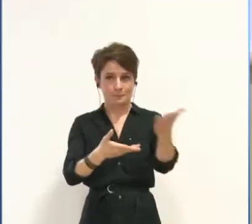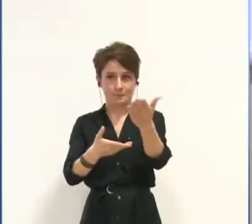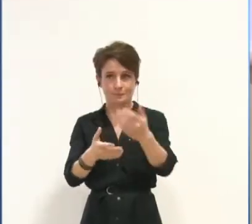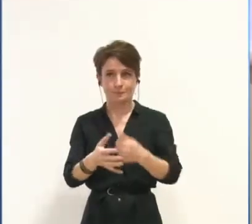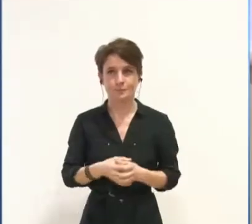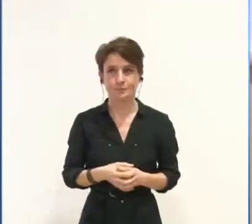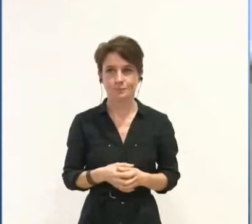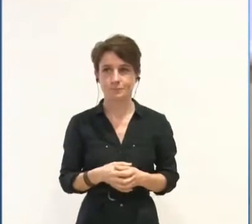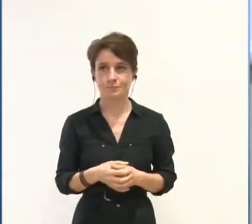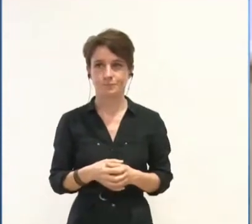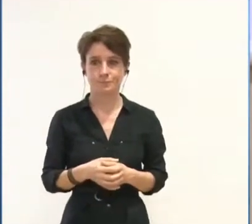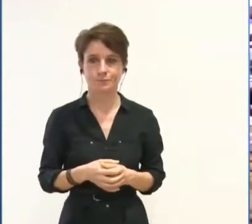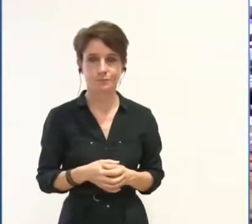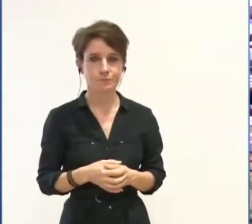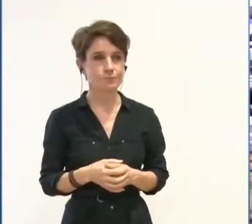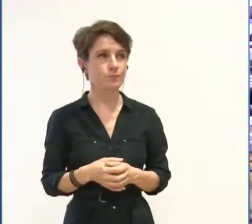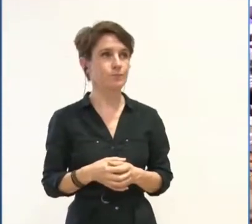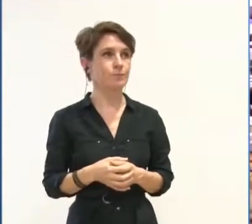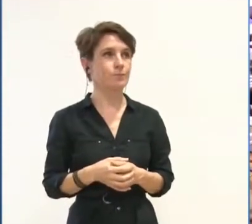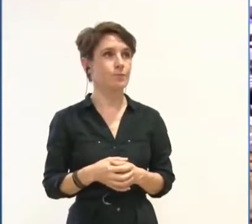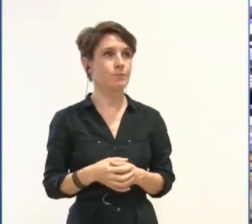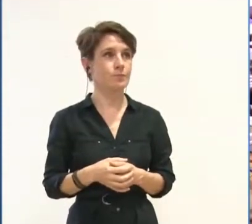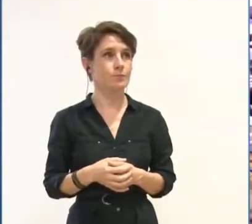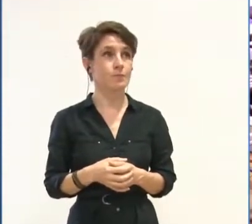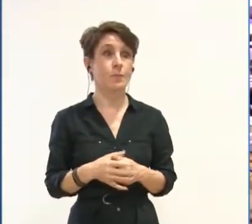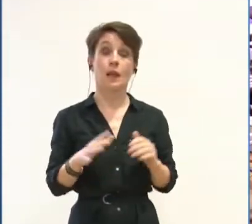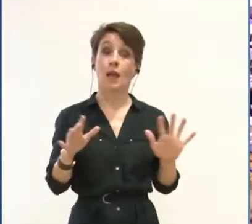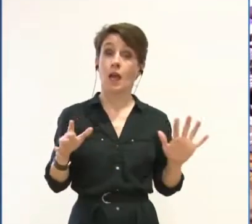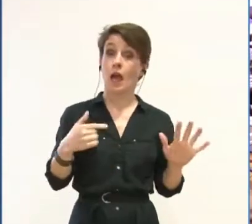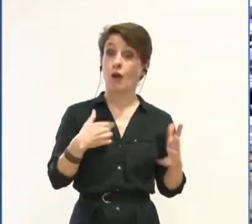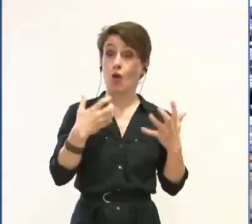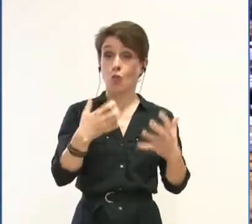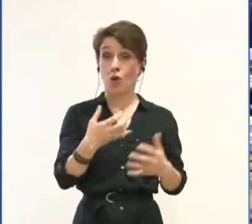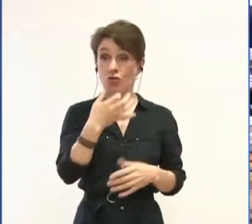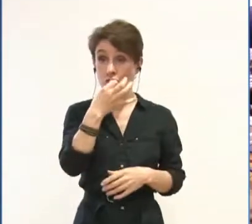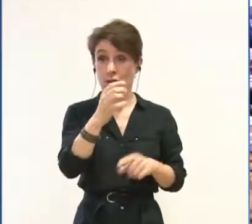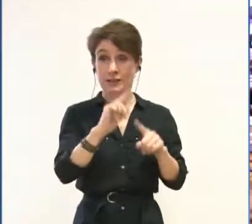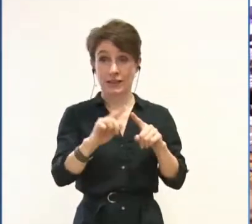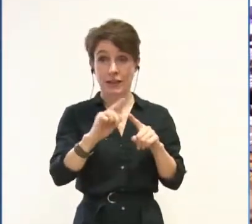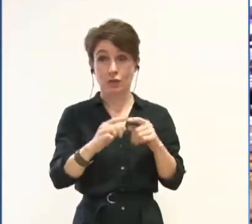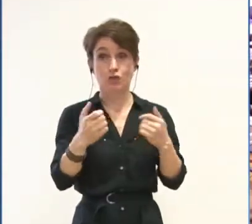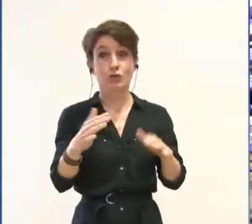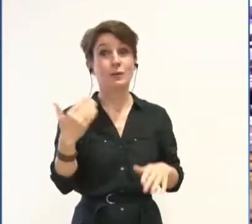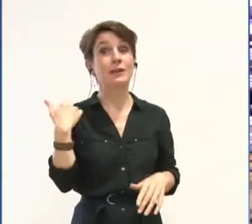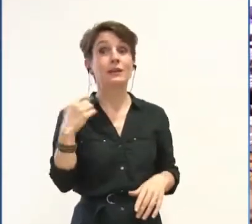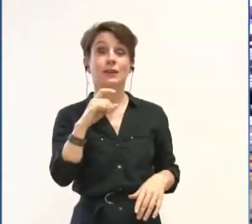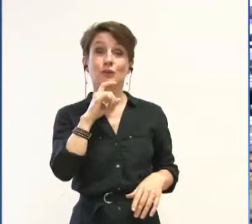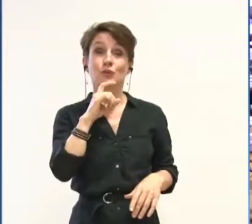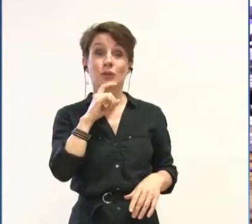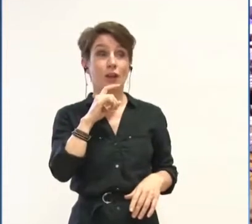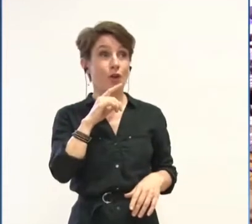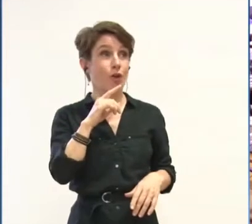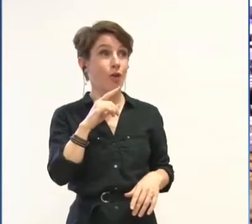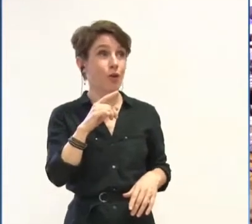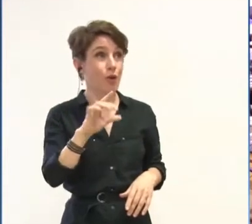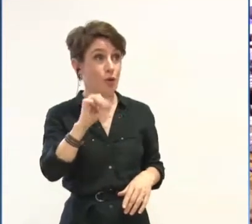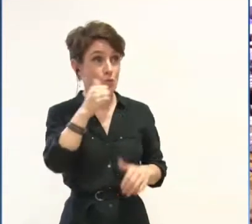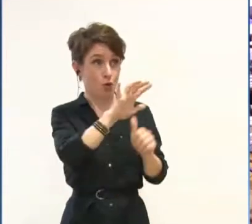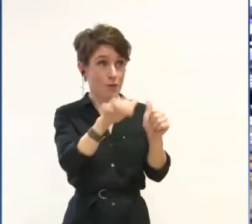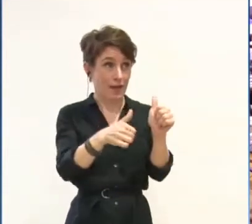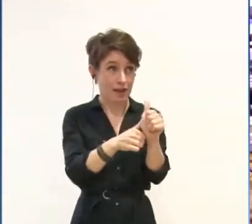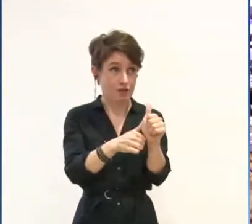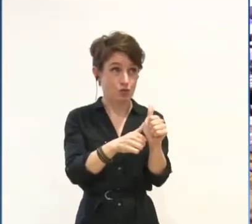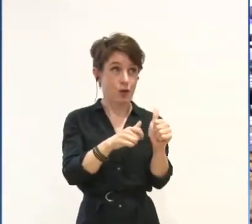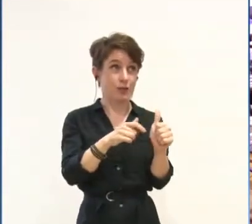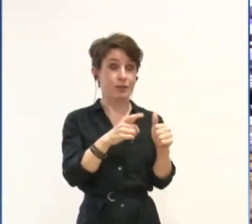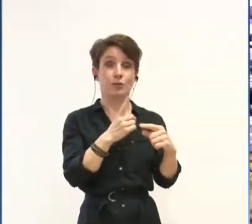En fait, ce que je vais dire, j'avais prévu de le dire plus tard, mais l'intervention tout à l'heure de la première adjointe et là de l'adjoint